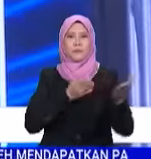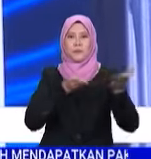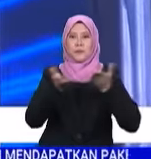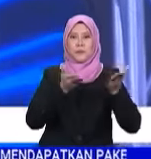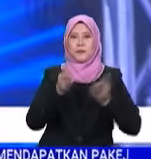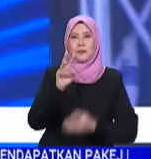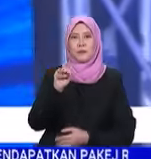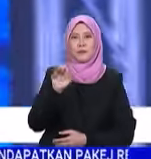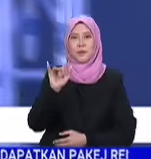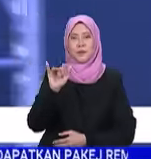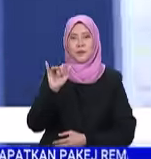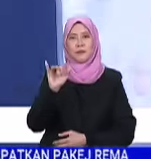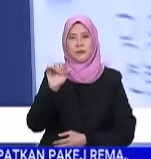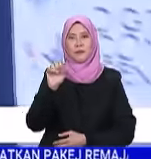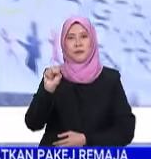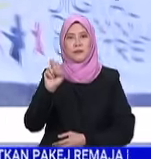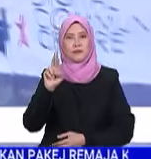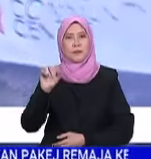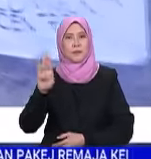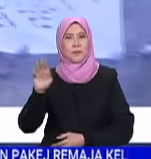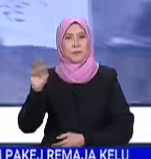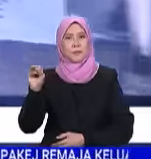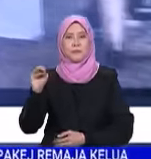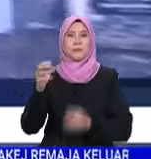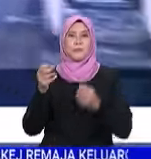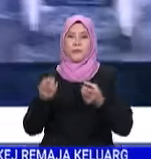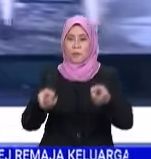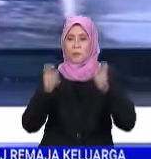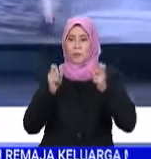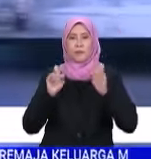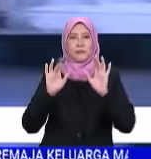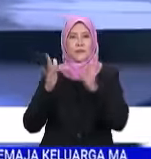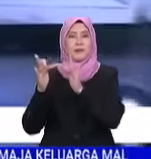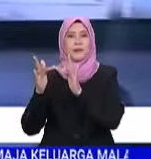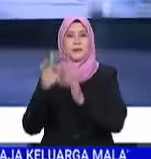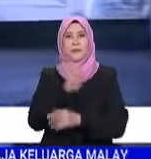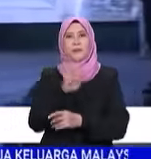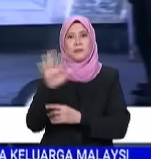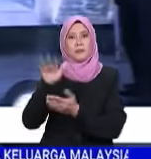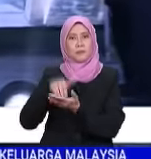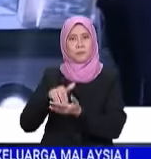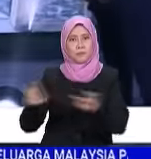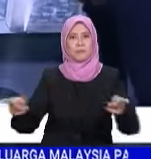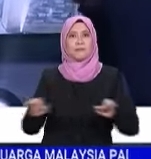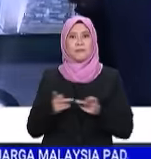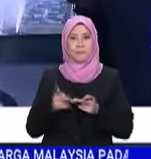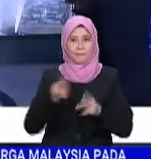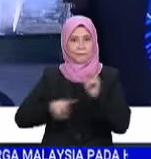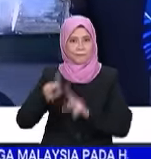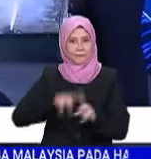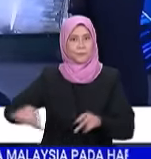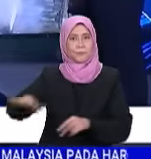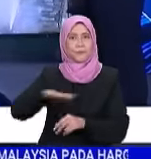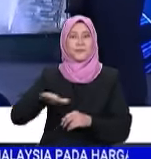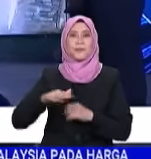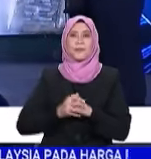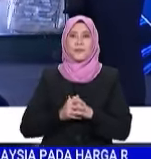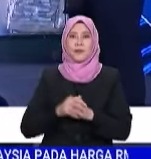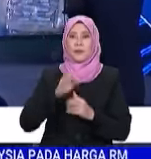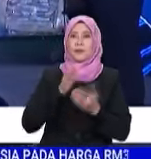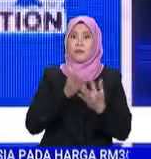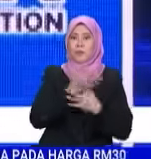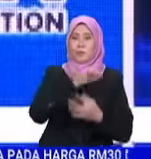mysrbn yang memberi kelajuan internet kepada lebih 45 r000 penduduk di kawasan berkenaan melalui inisiatif